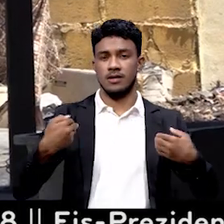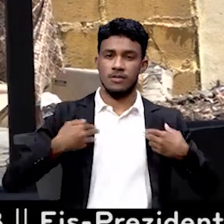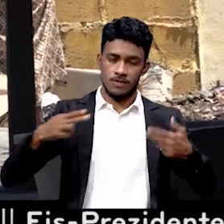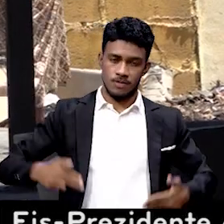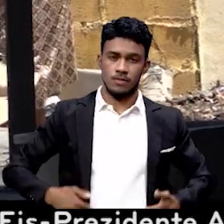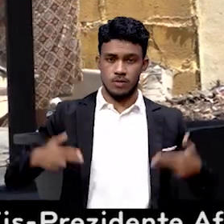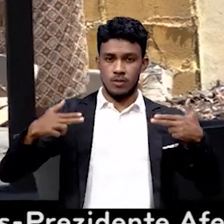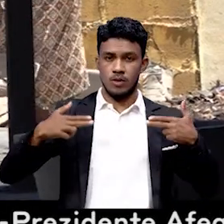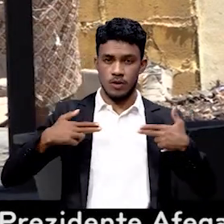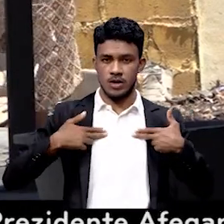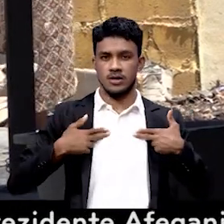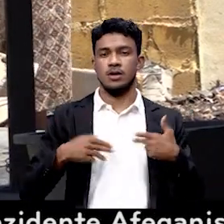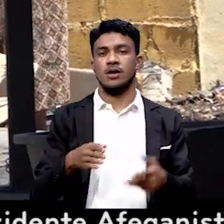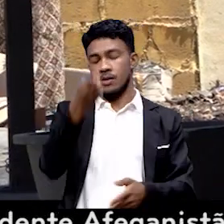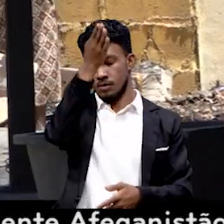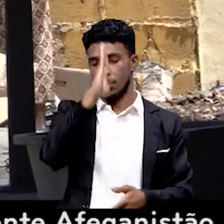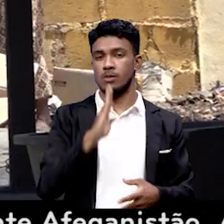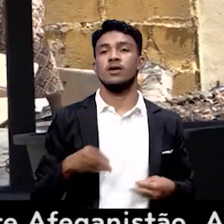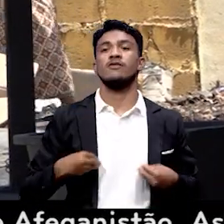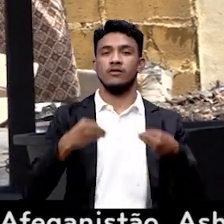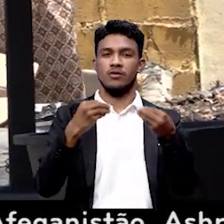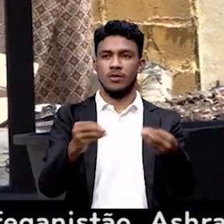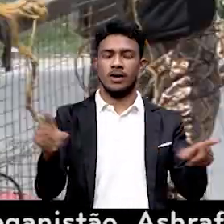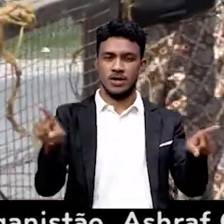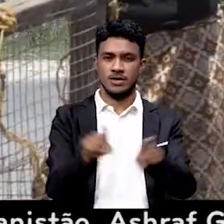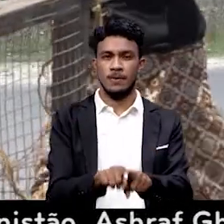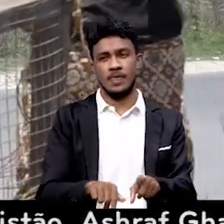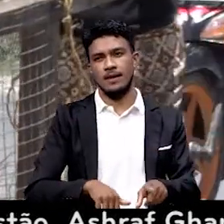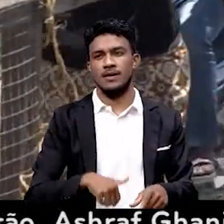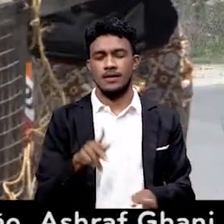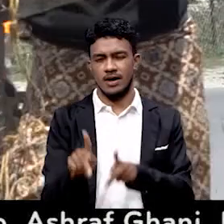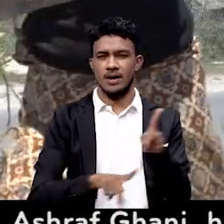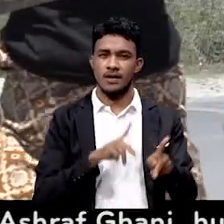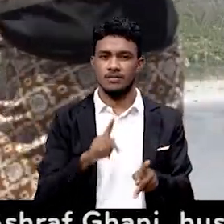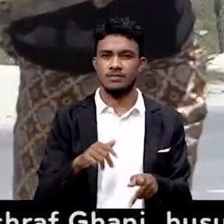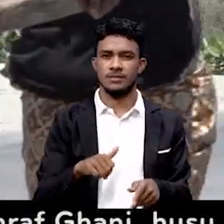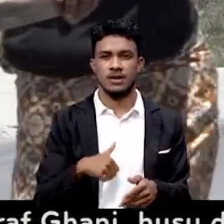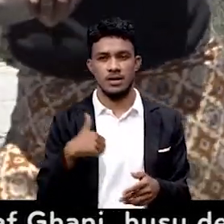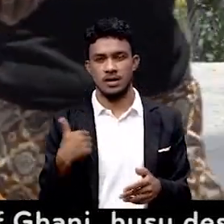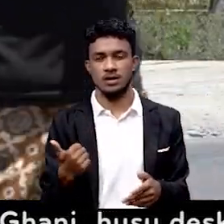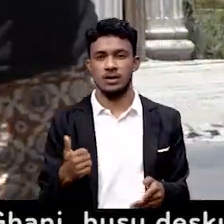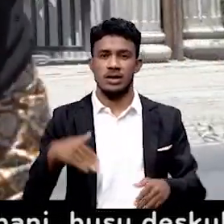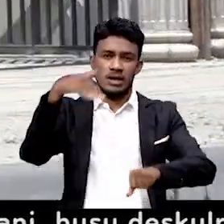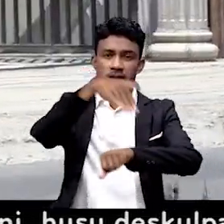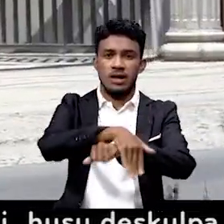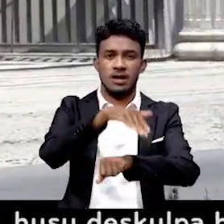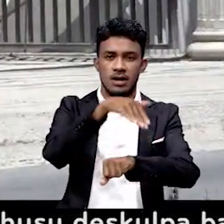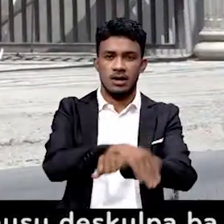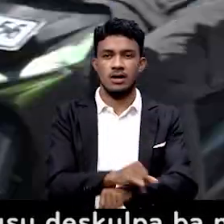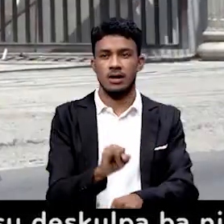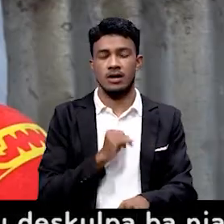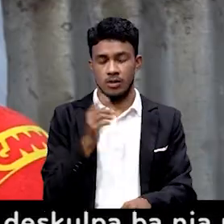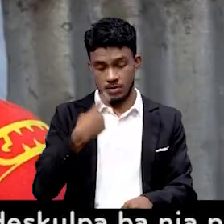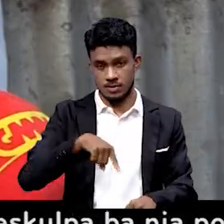moris be marom po mai ha es palun ha es em de be kalkalam be aba heni